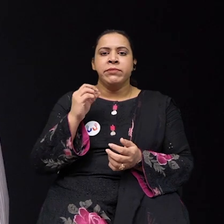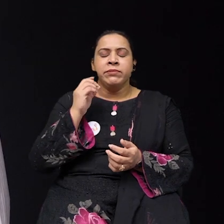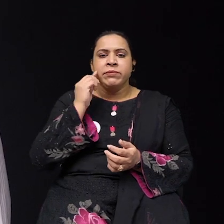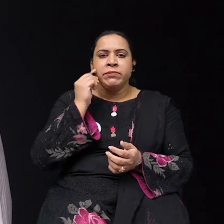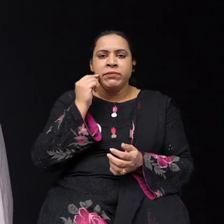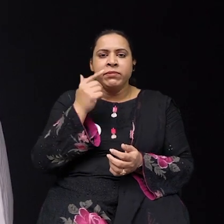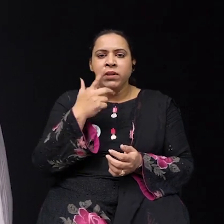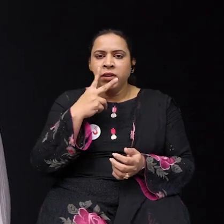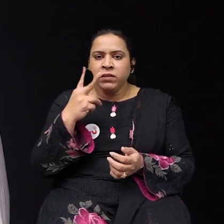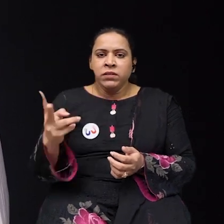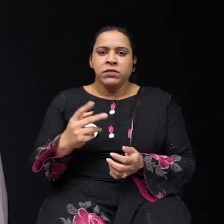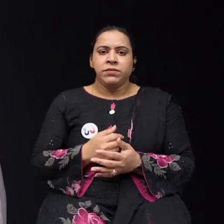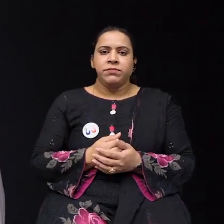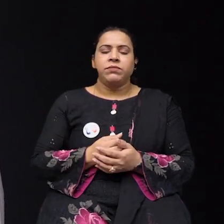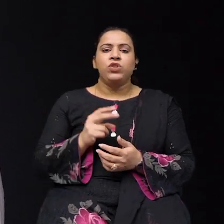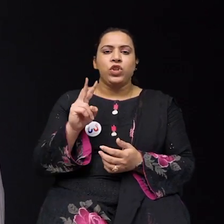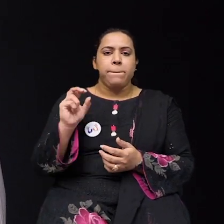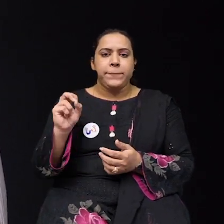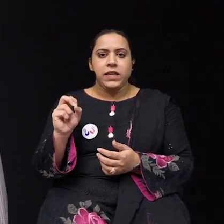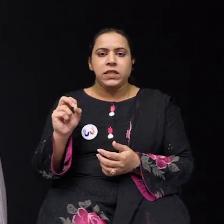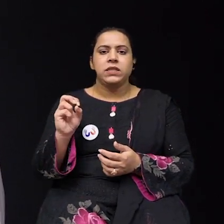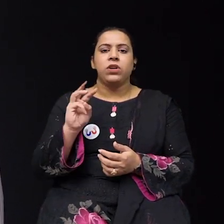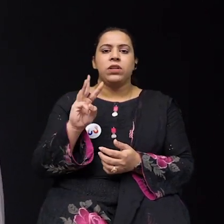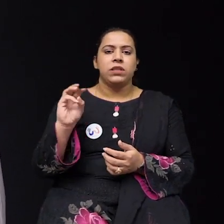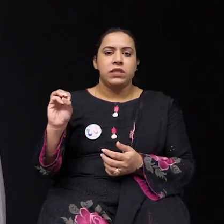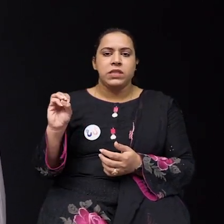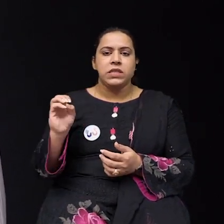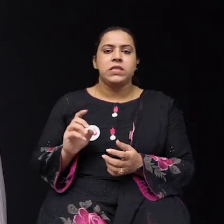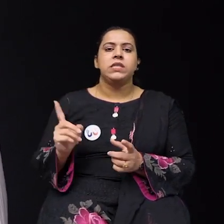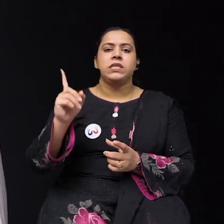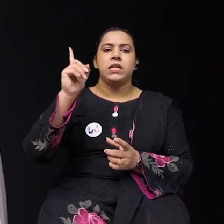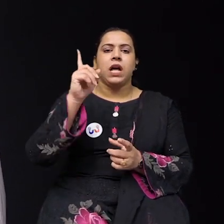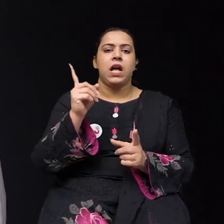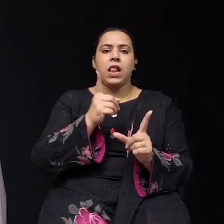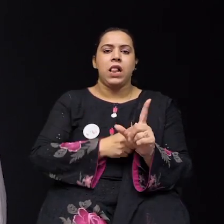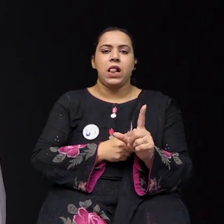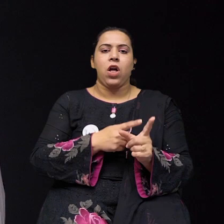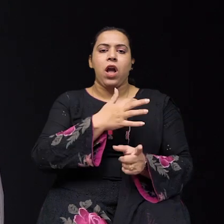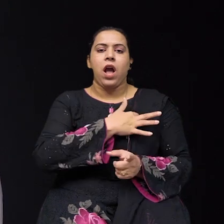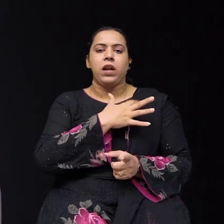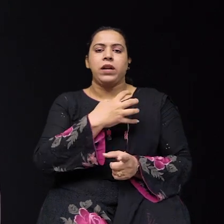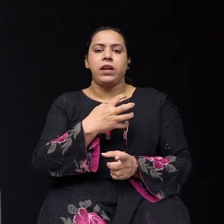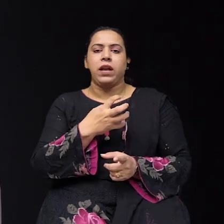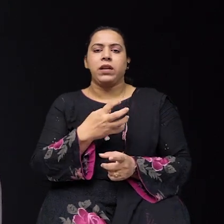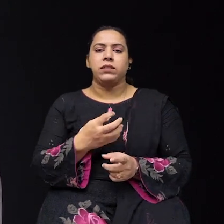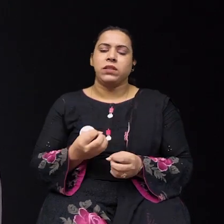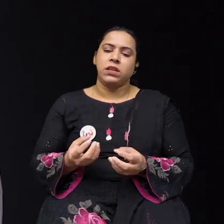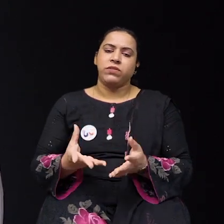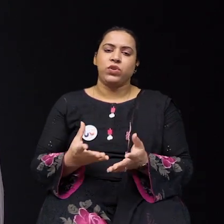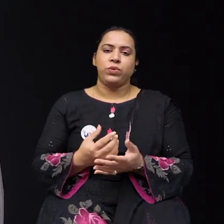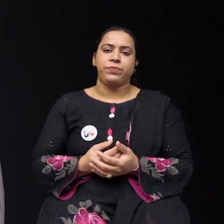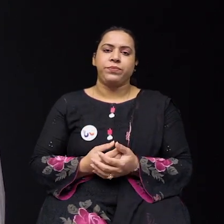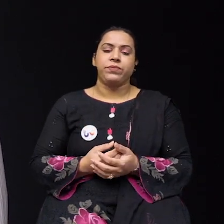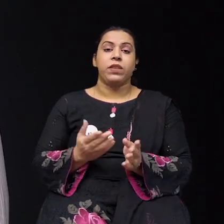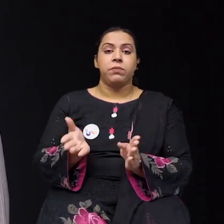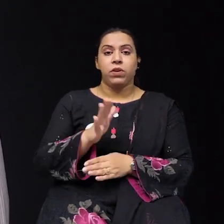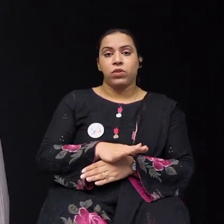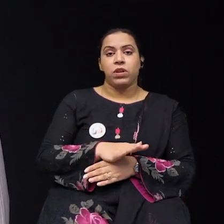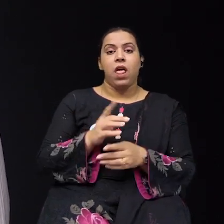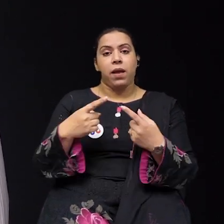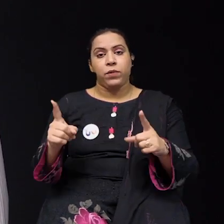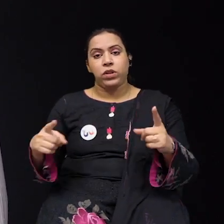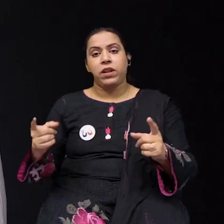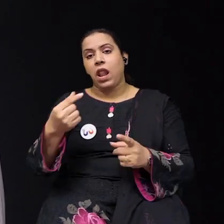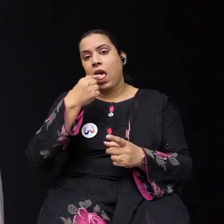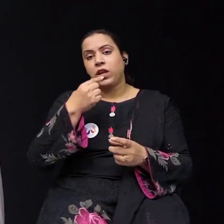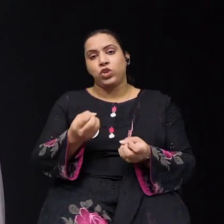ہیں جو کہ 20 اور 30 سال کے عرصے میں ہوتے ہیں اور ان کو ہارٹ اٹیک کی تکلیف ہوتی ہے. پھر ان کے لیے ہم مختلف علاج